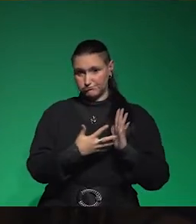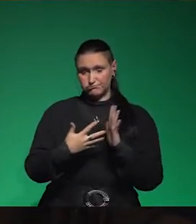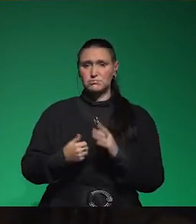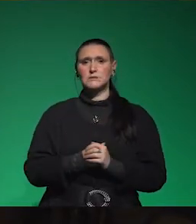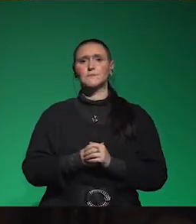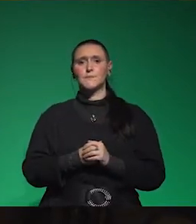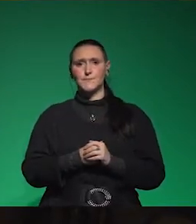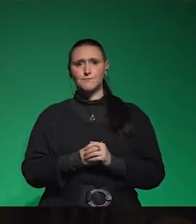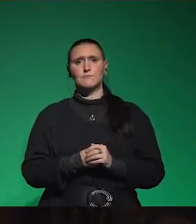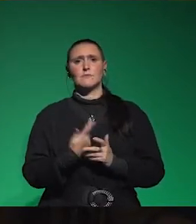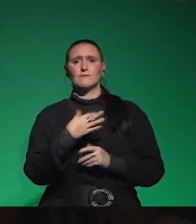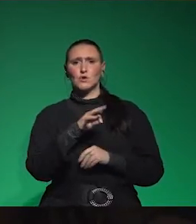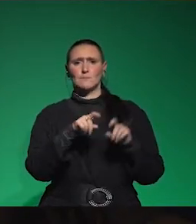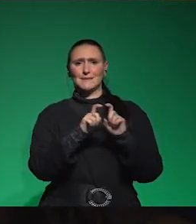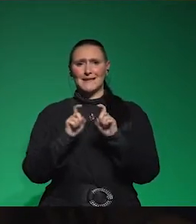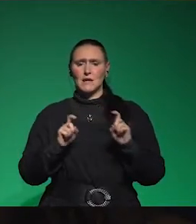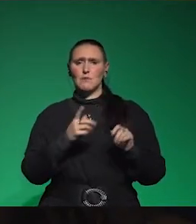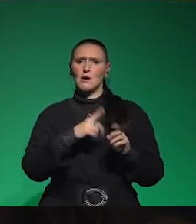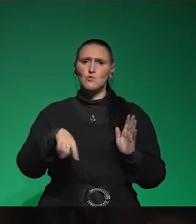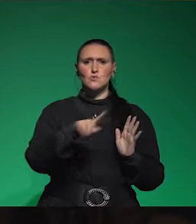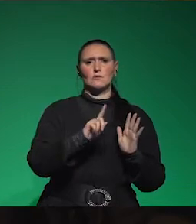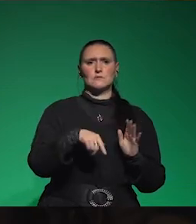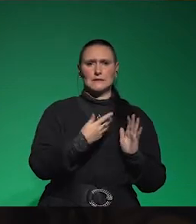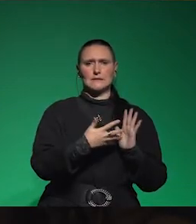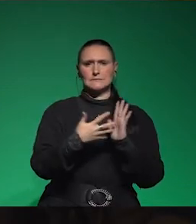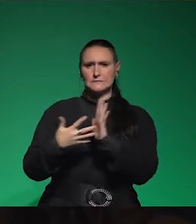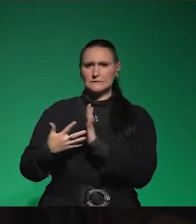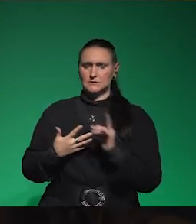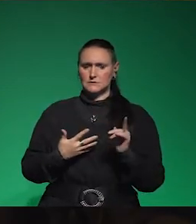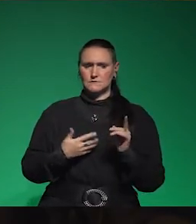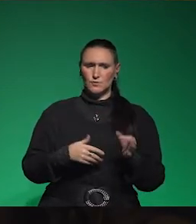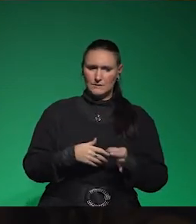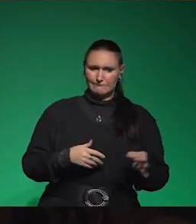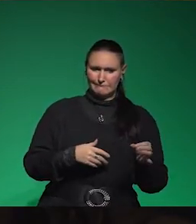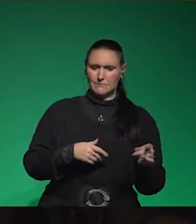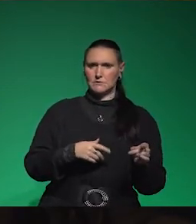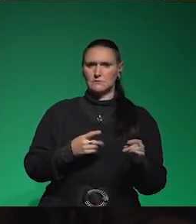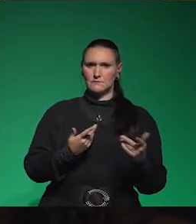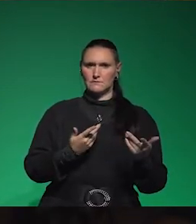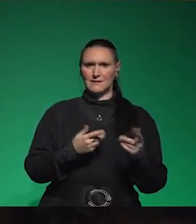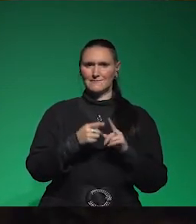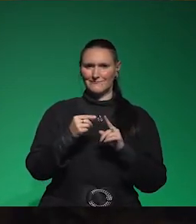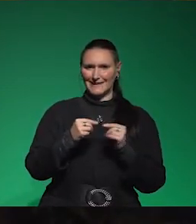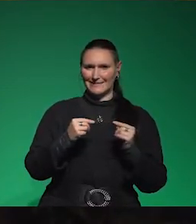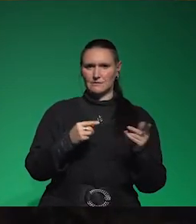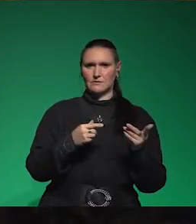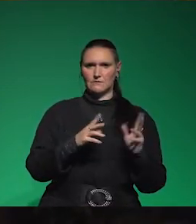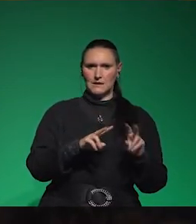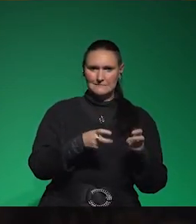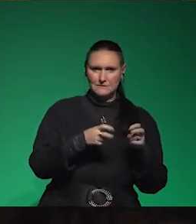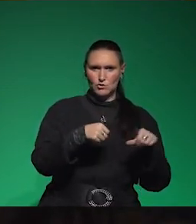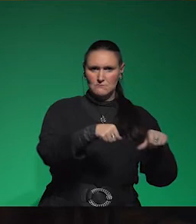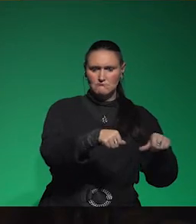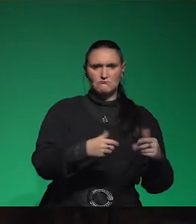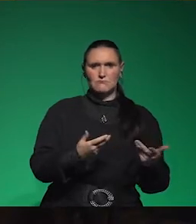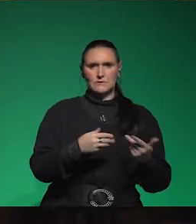gestellt, die Zonen ausgewiesen haben, in denen ein Nachzucht und ein Anbau von Fichten keinesfalls mehr in Betracht kommt. Also